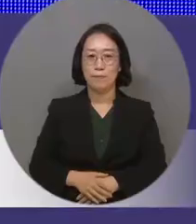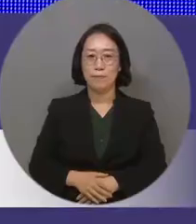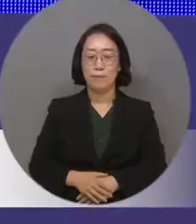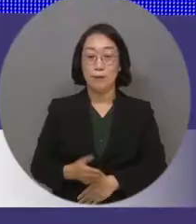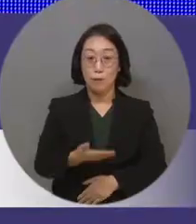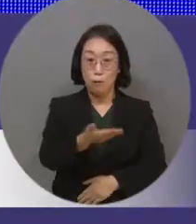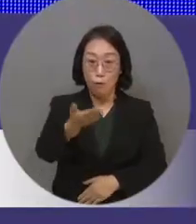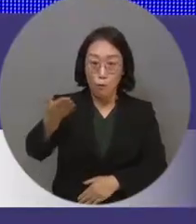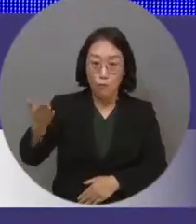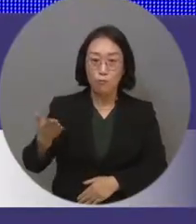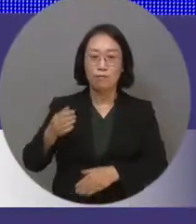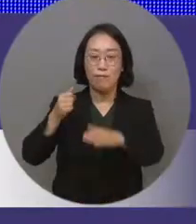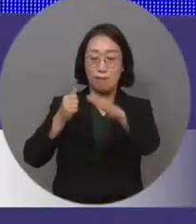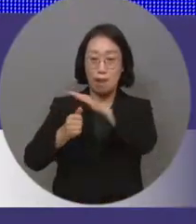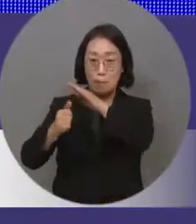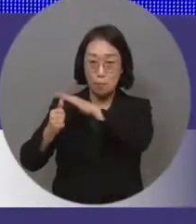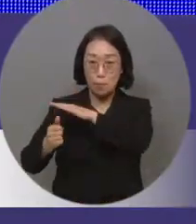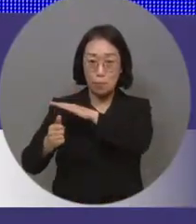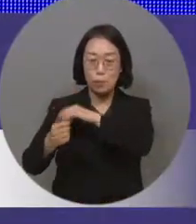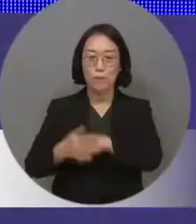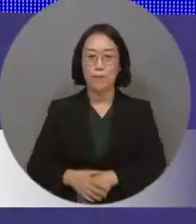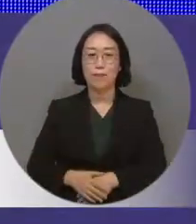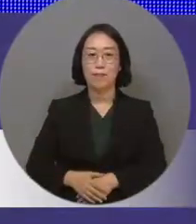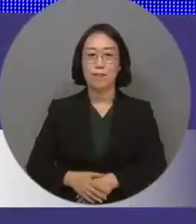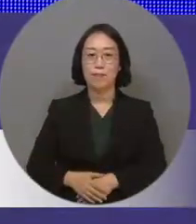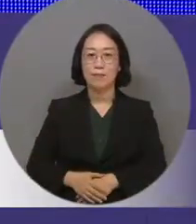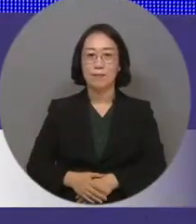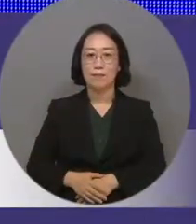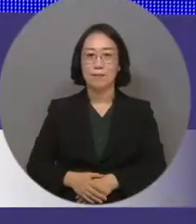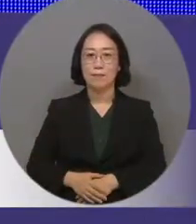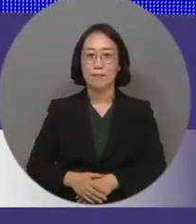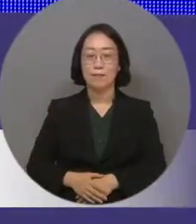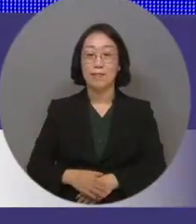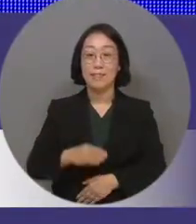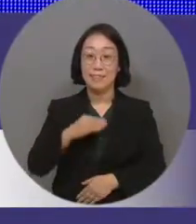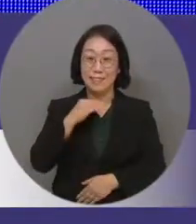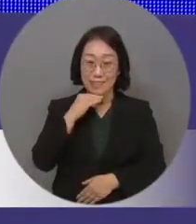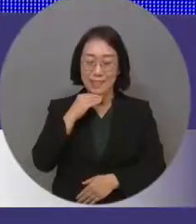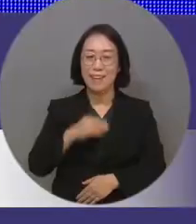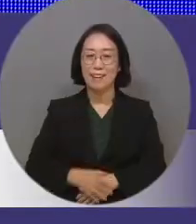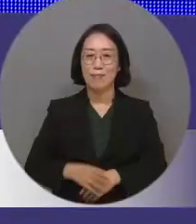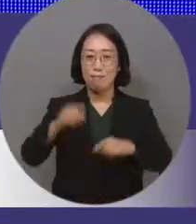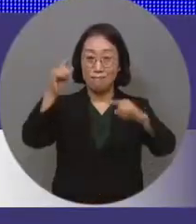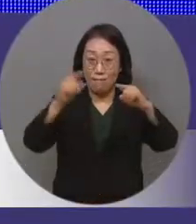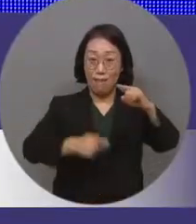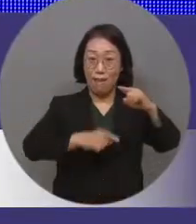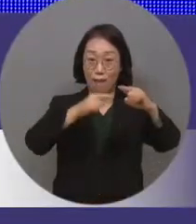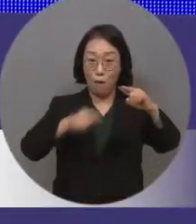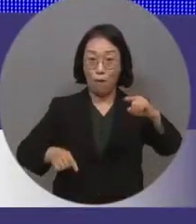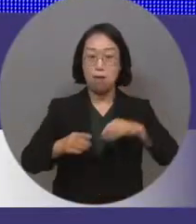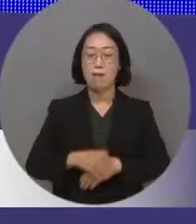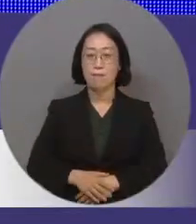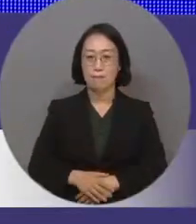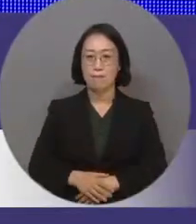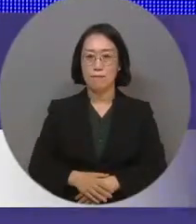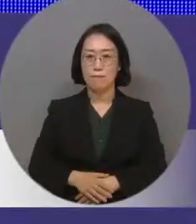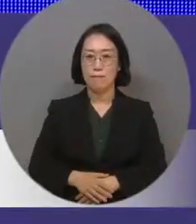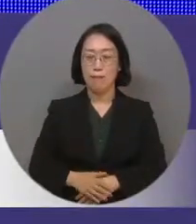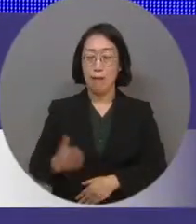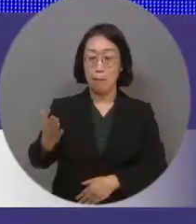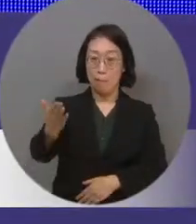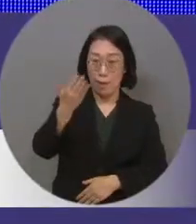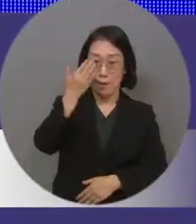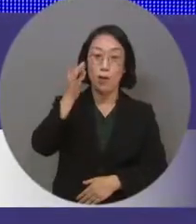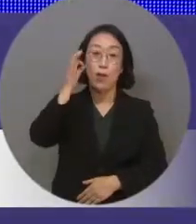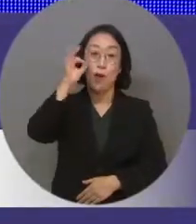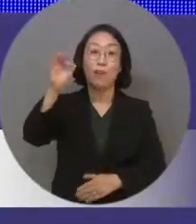자랑스런 대한민국 선수단, 국가대표 선수단 여러분, 이제 기다리던 결전의 날이 열흘